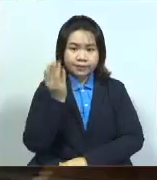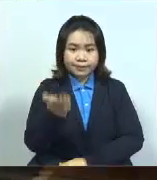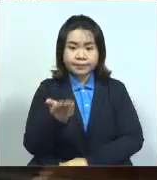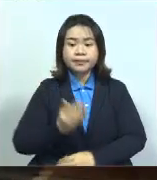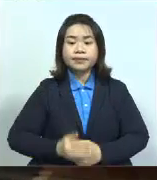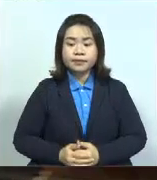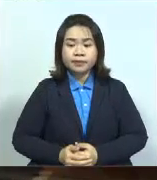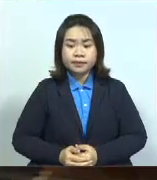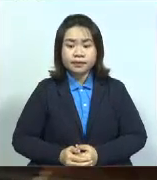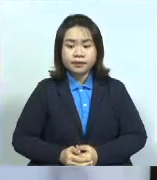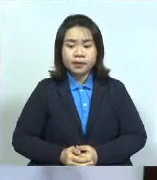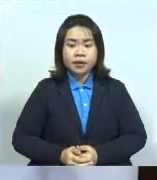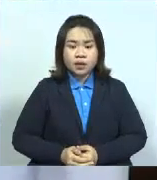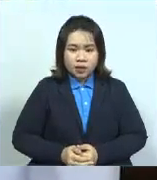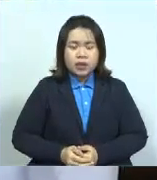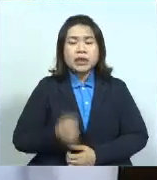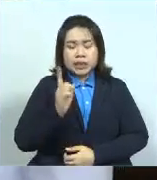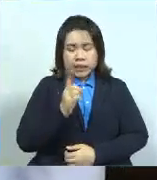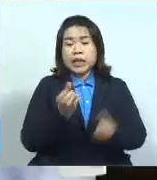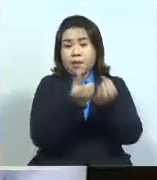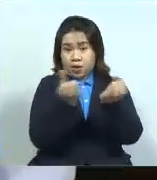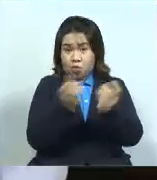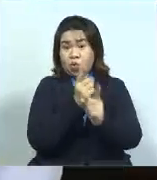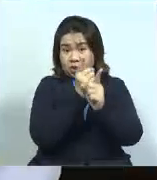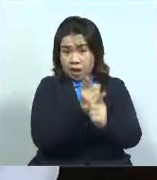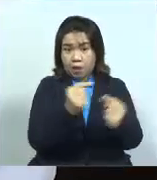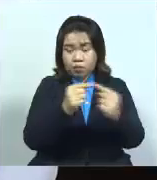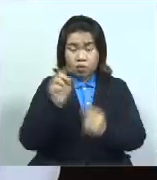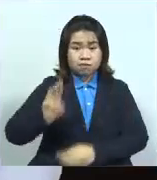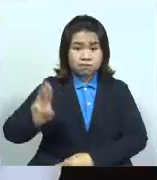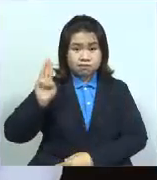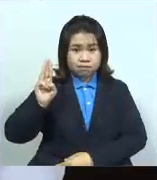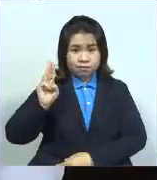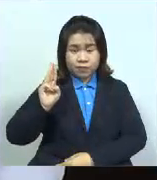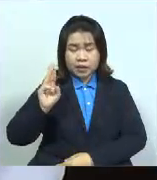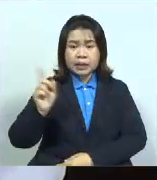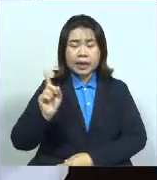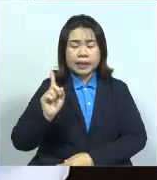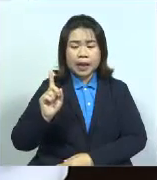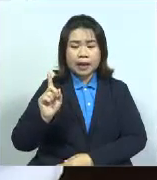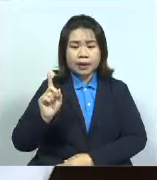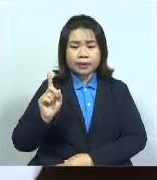ฐมนตรีครับ เป็นไปตามรัฐธรรมนูญก็คือการถวายสัตย์ปฏิญาณต่อหน้า